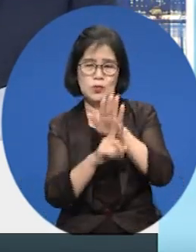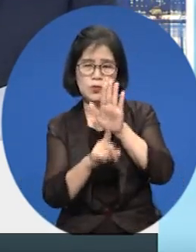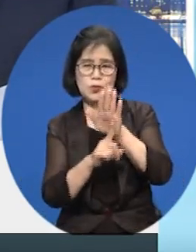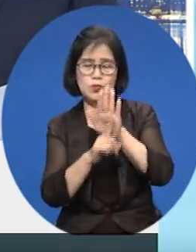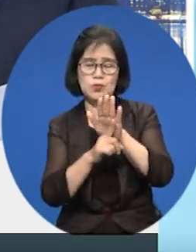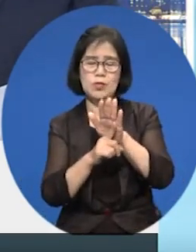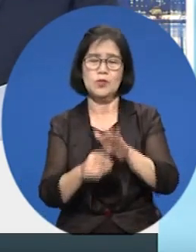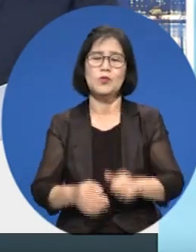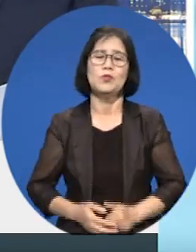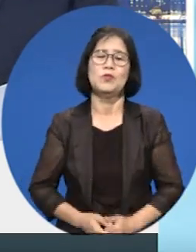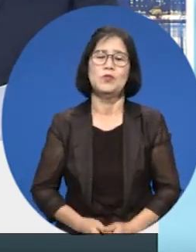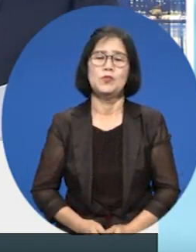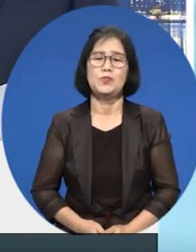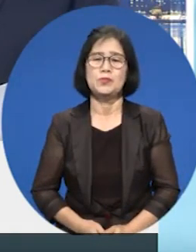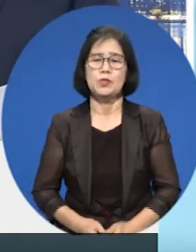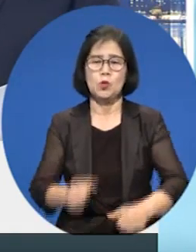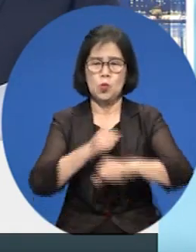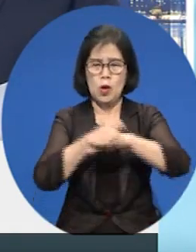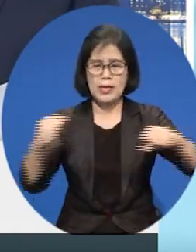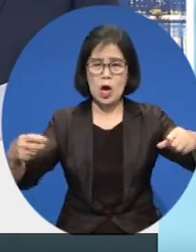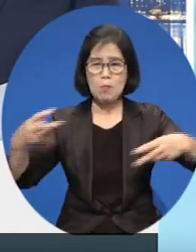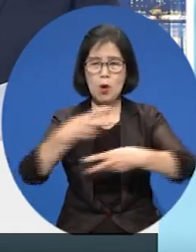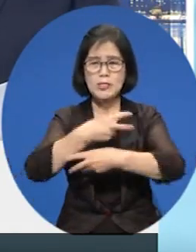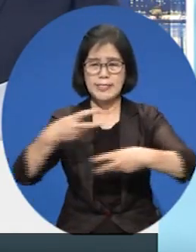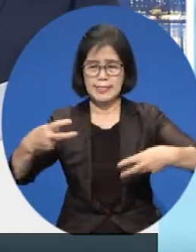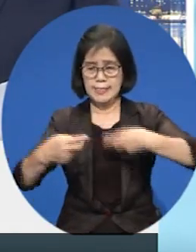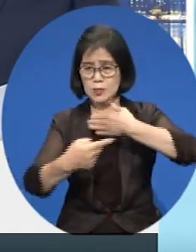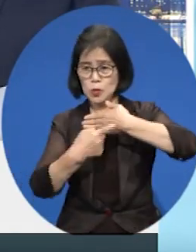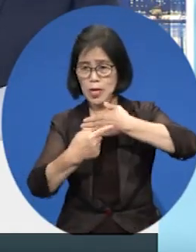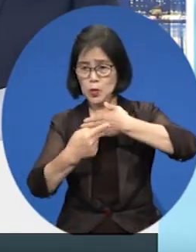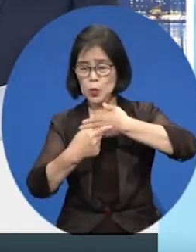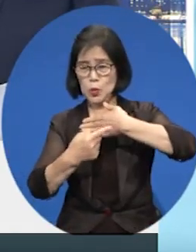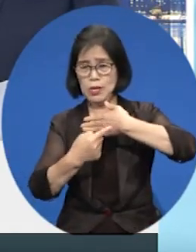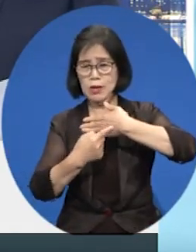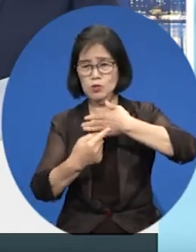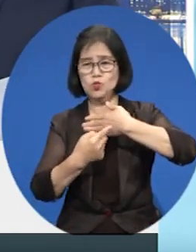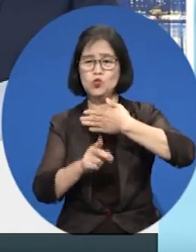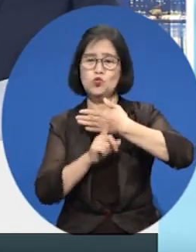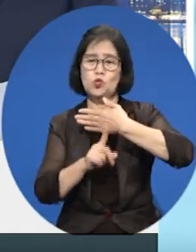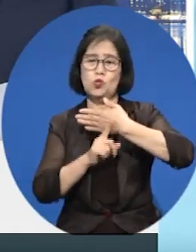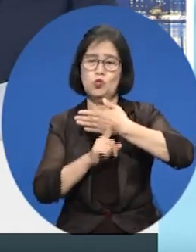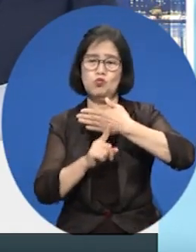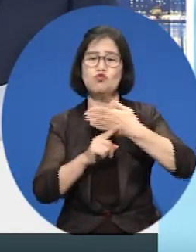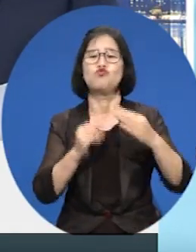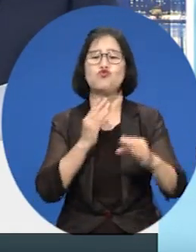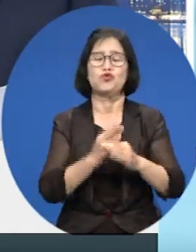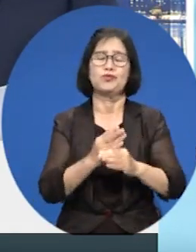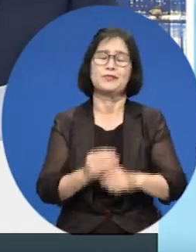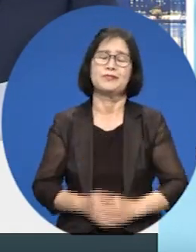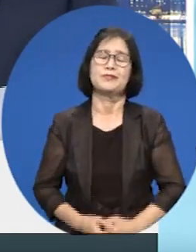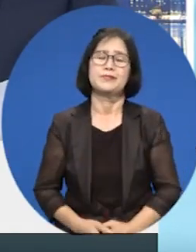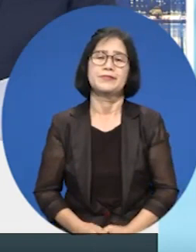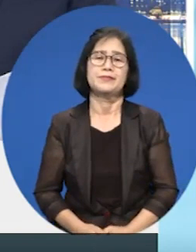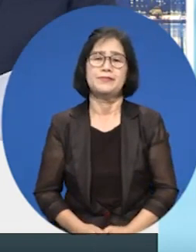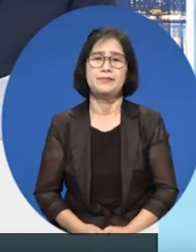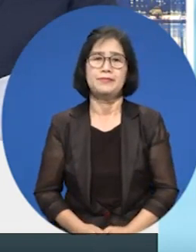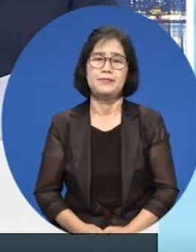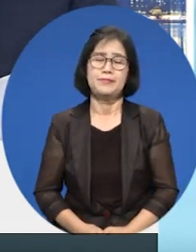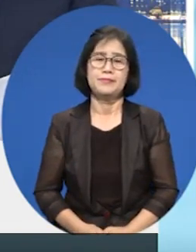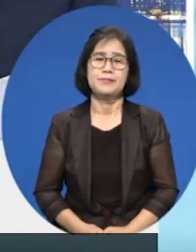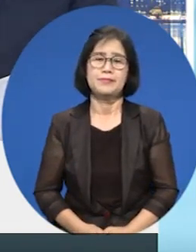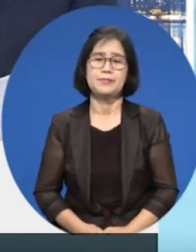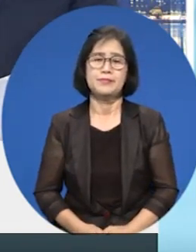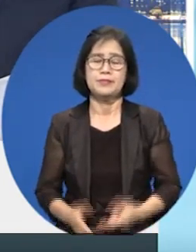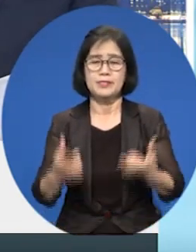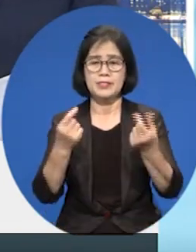있구요 그리고 광역 버스 외부광고 오면 이런데도 홍보를 하고 있습니다 아마 이렇게 그 우리가